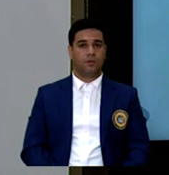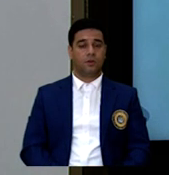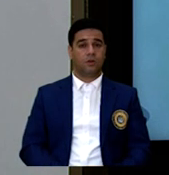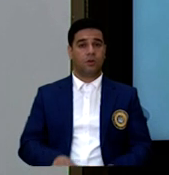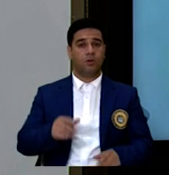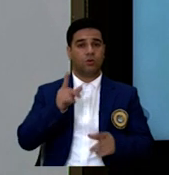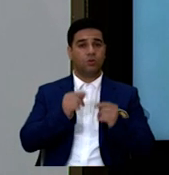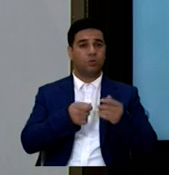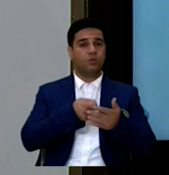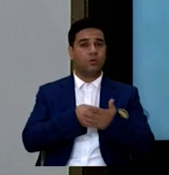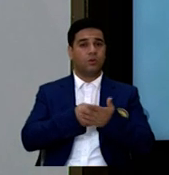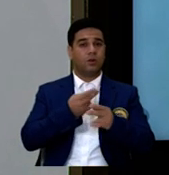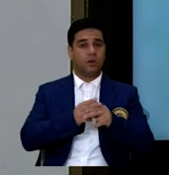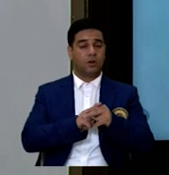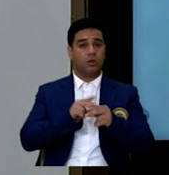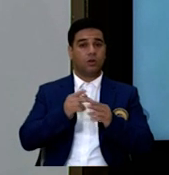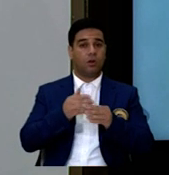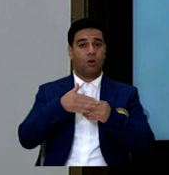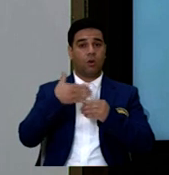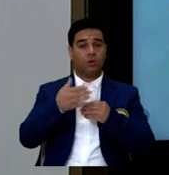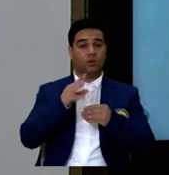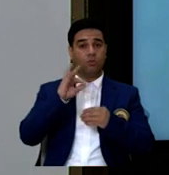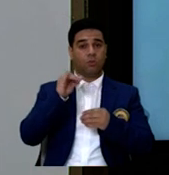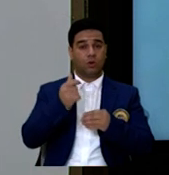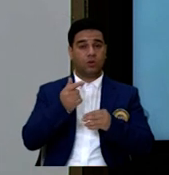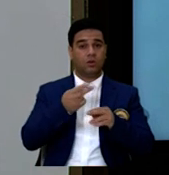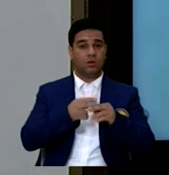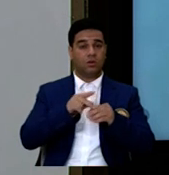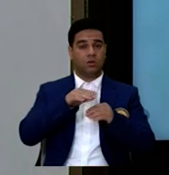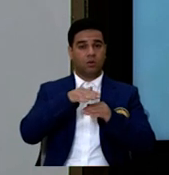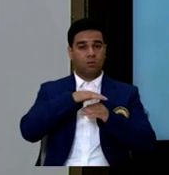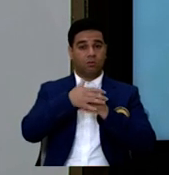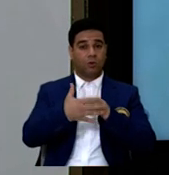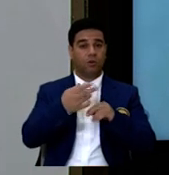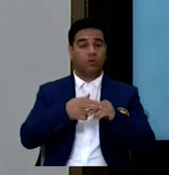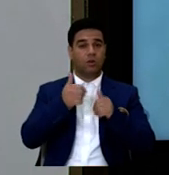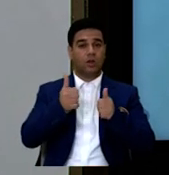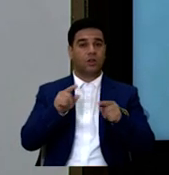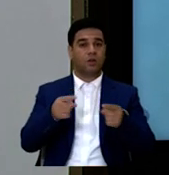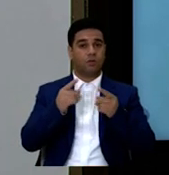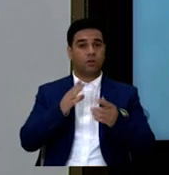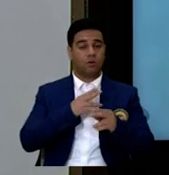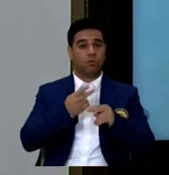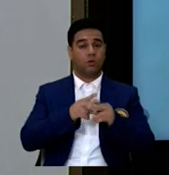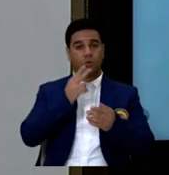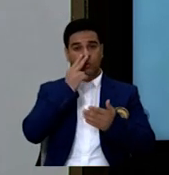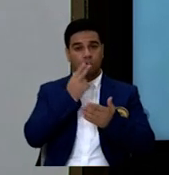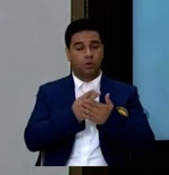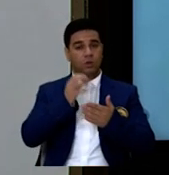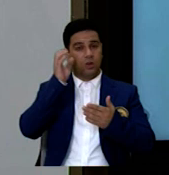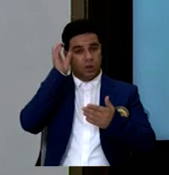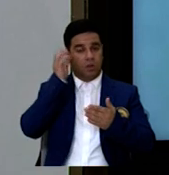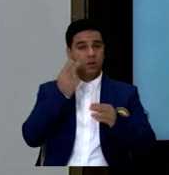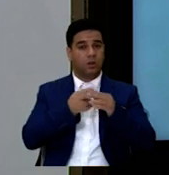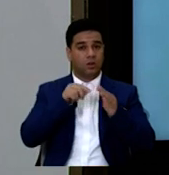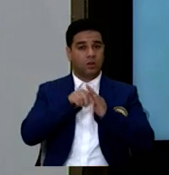Sut emizuvchilarda esa oldingi miya yarim sharlari po'stlog'i kuchli rivojlangan. Unda ko'rish,